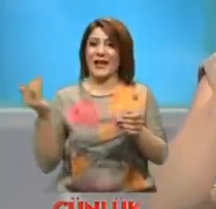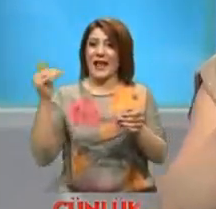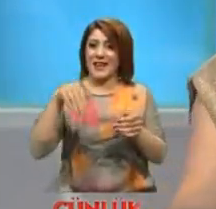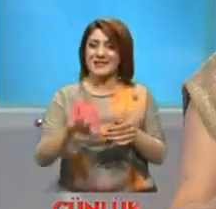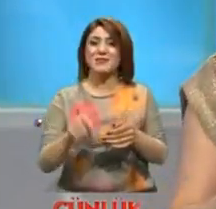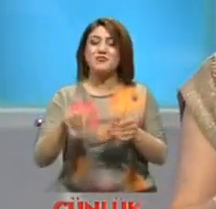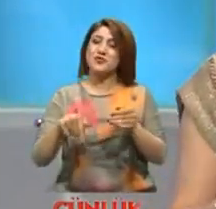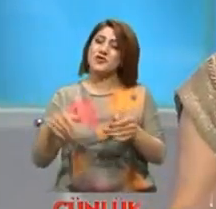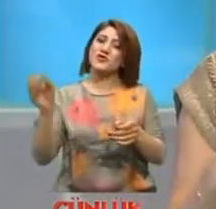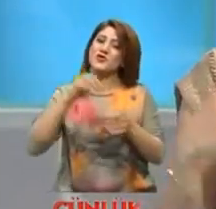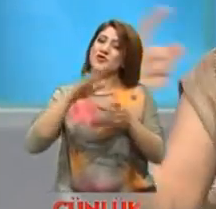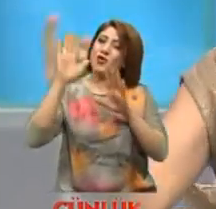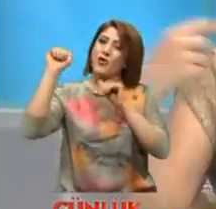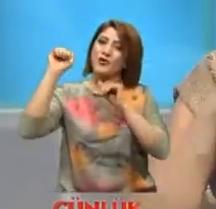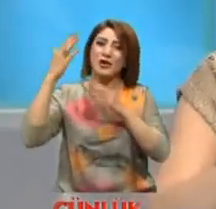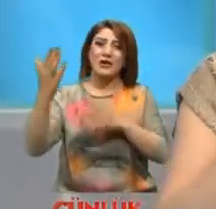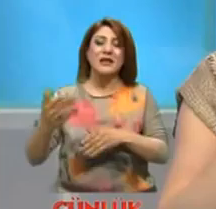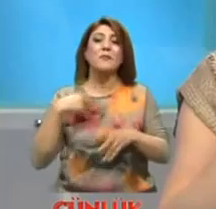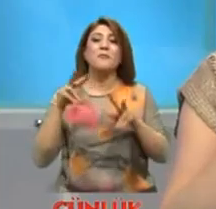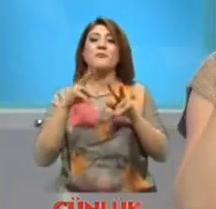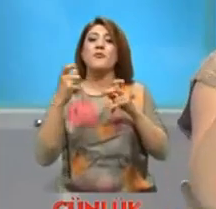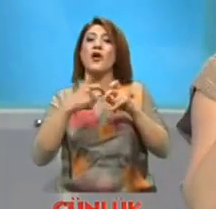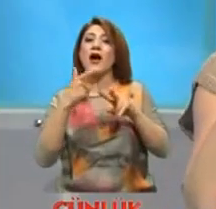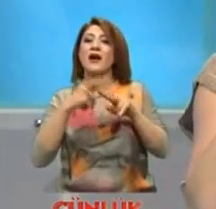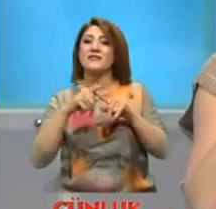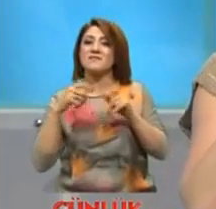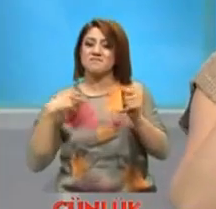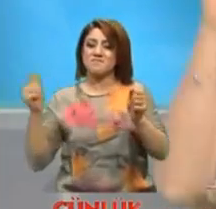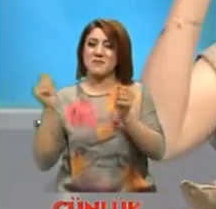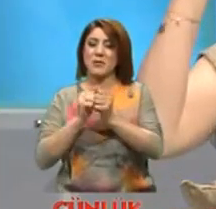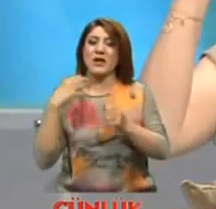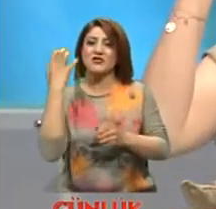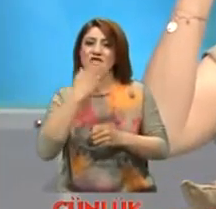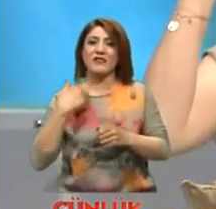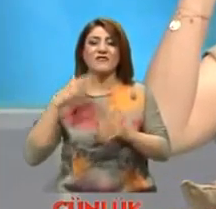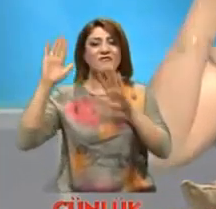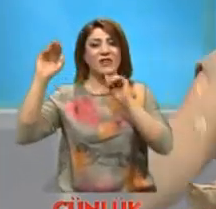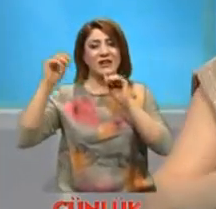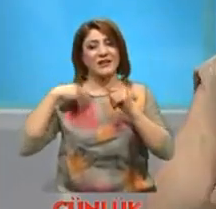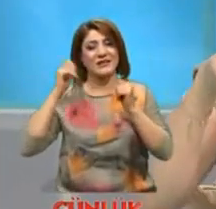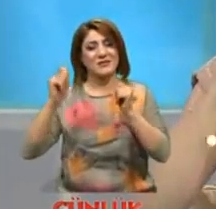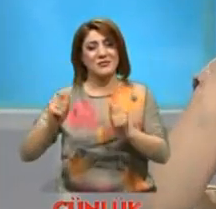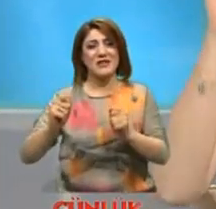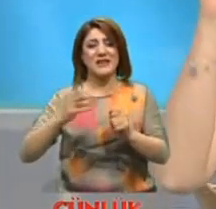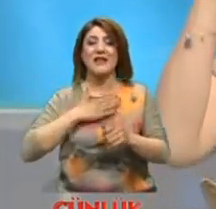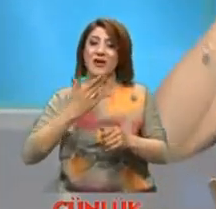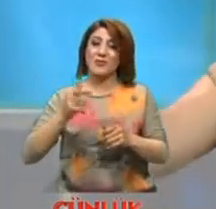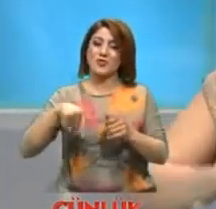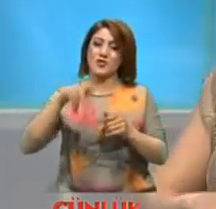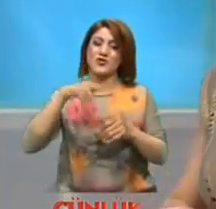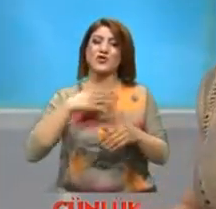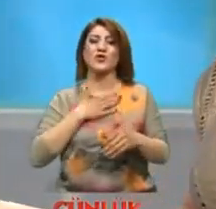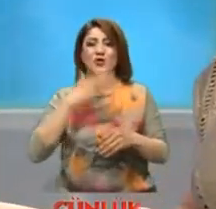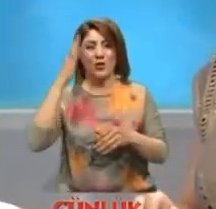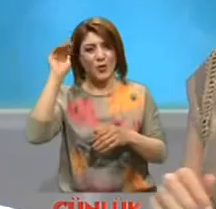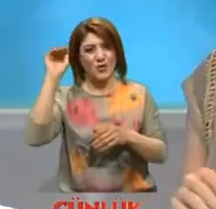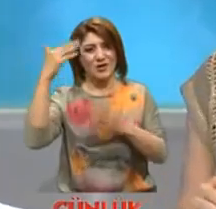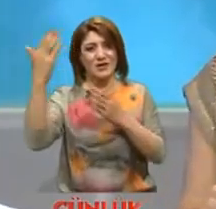geldik. Bugünlük de hoşça kalın. Murat ve ben şarkımızla vedalaşacağız efendim. Bugünlük hoşça kalın.